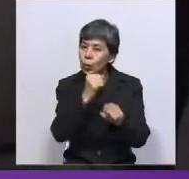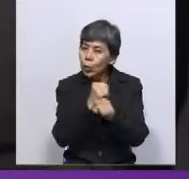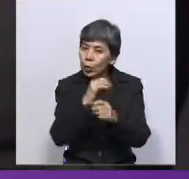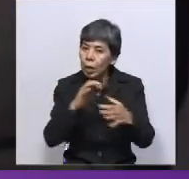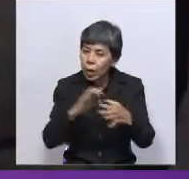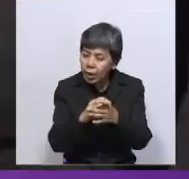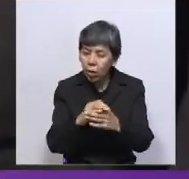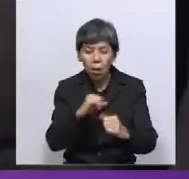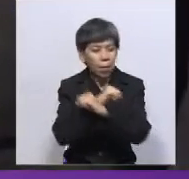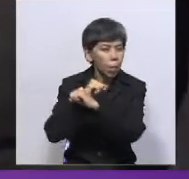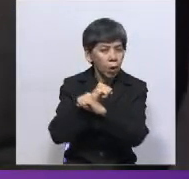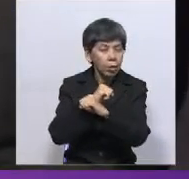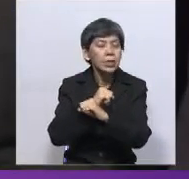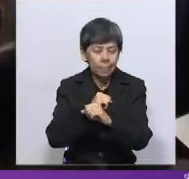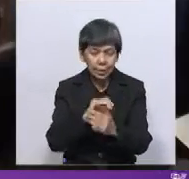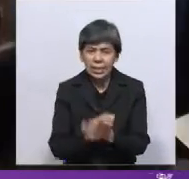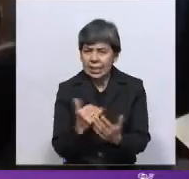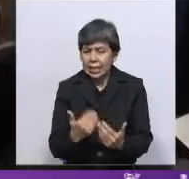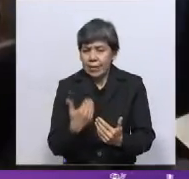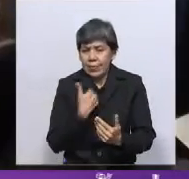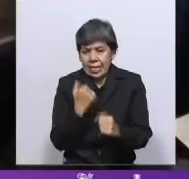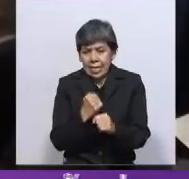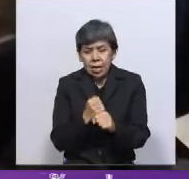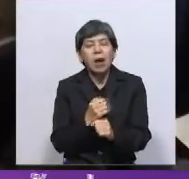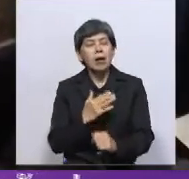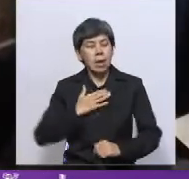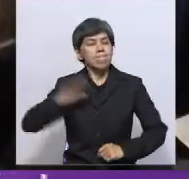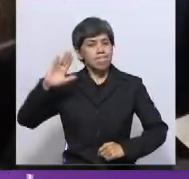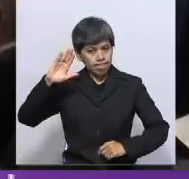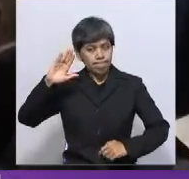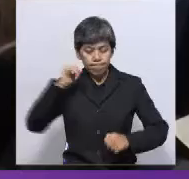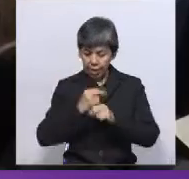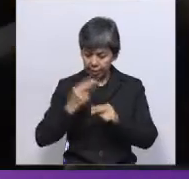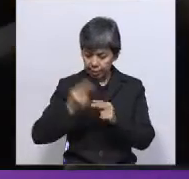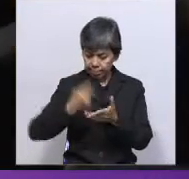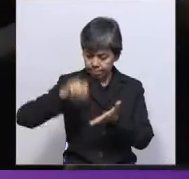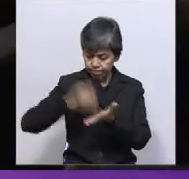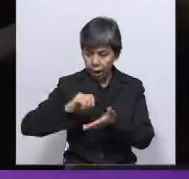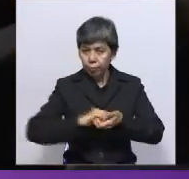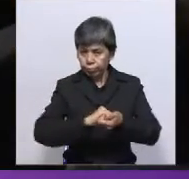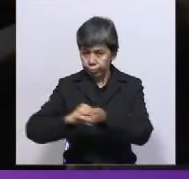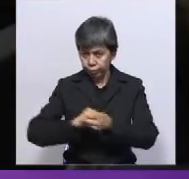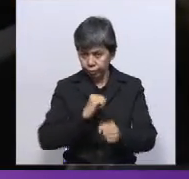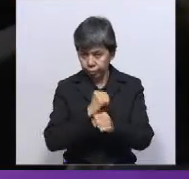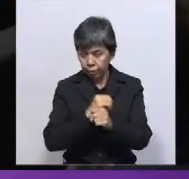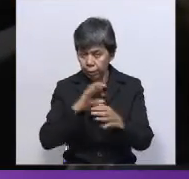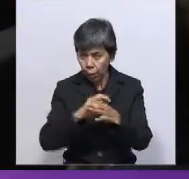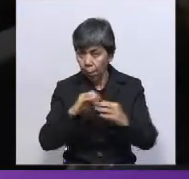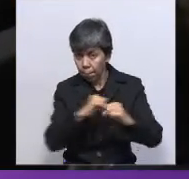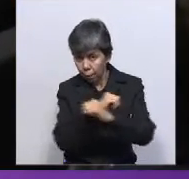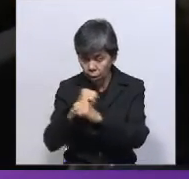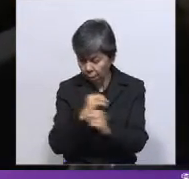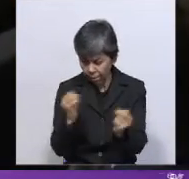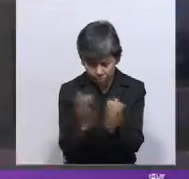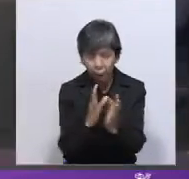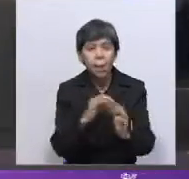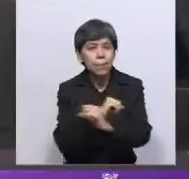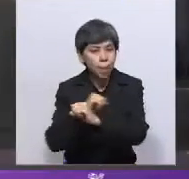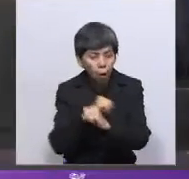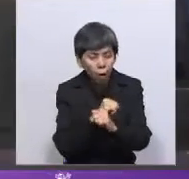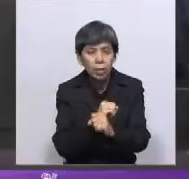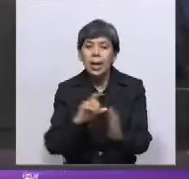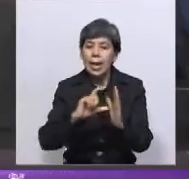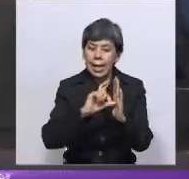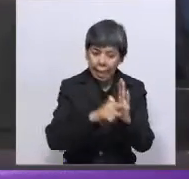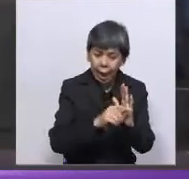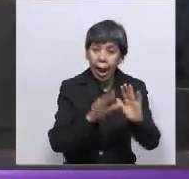าด้วยการต่อต้านการก่อการร้ายก่อนร่วมเป็นสักขีพยานการลงนามบันทึกความเข้าใจว่าด้วยการต่อต้านการก่อการร้ายระหว่